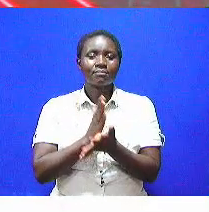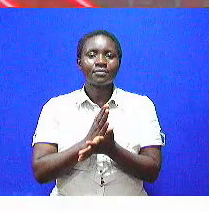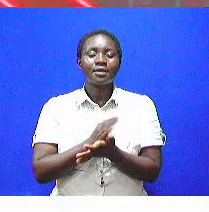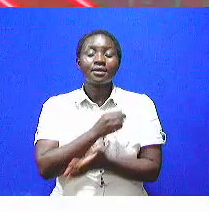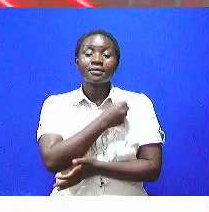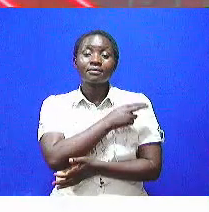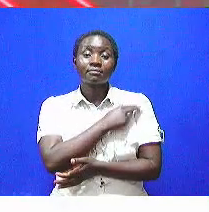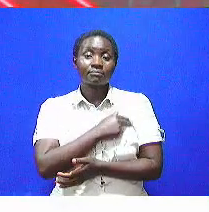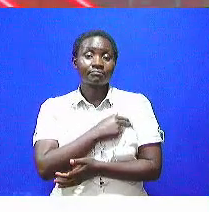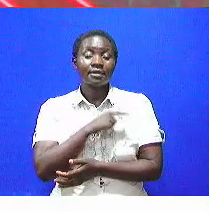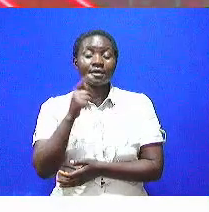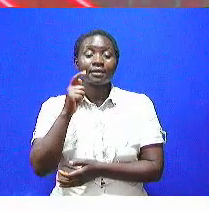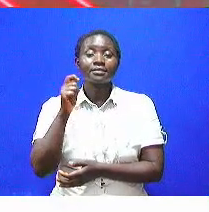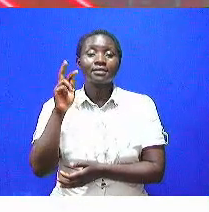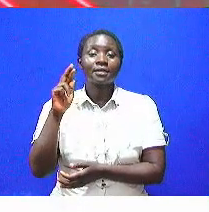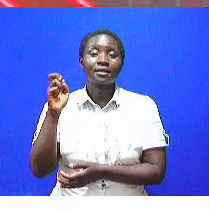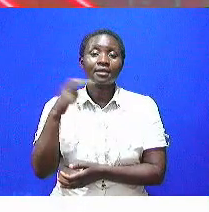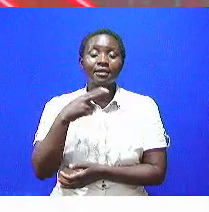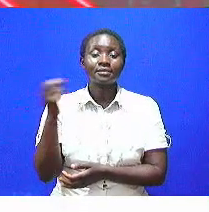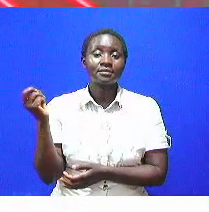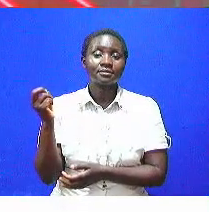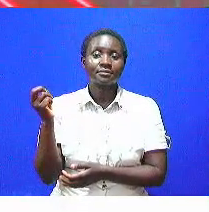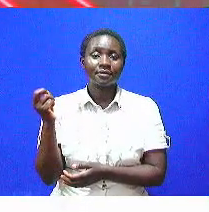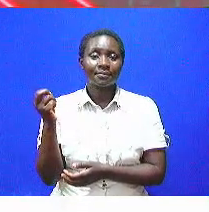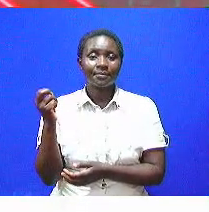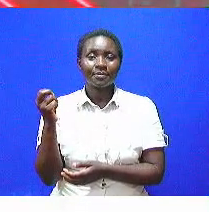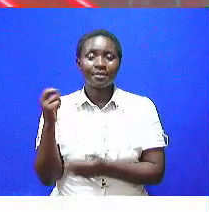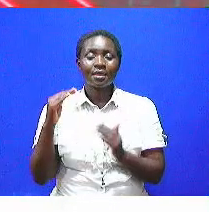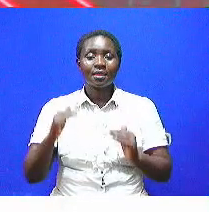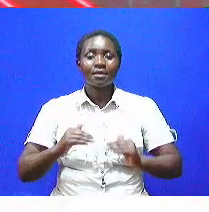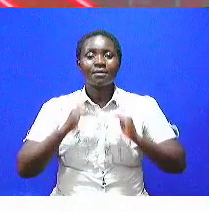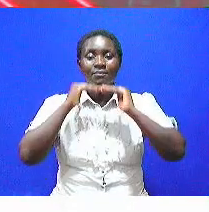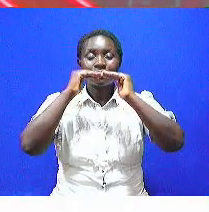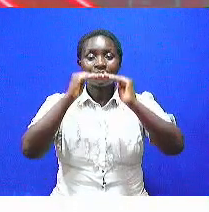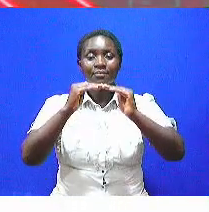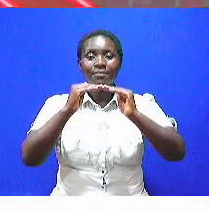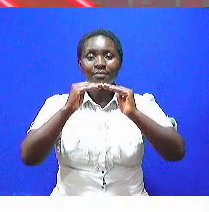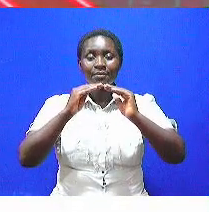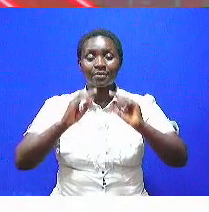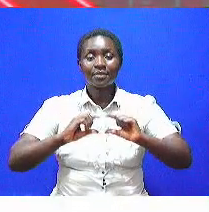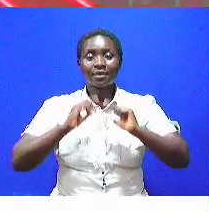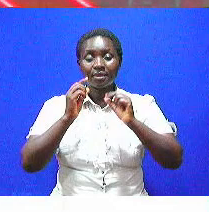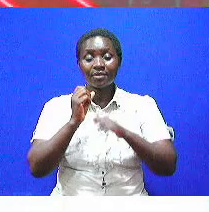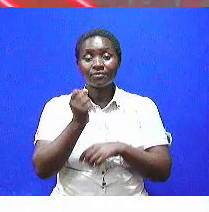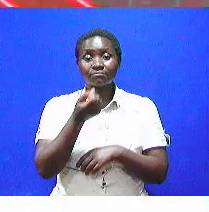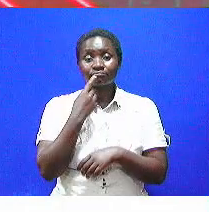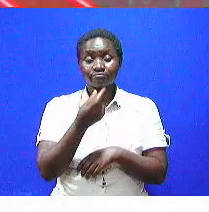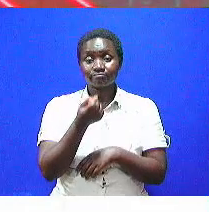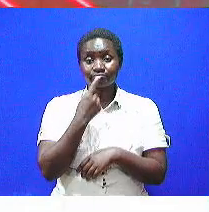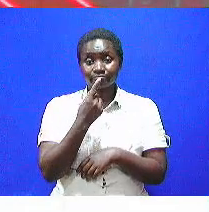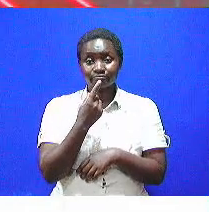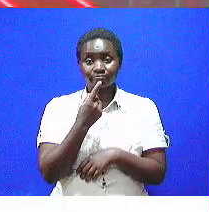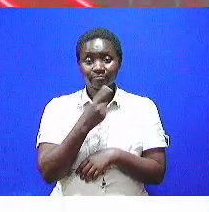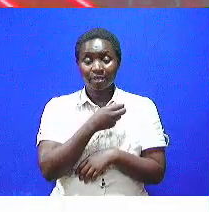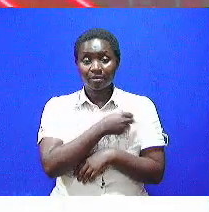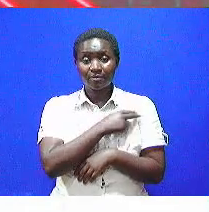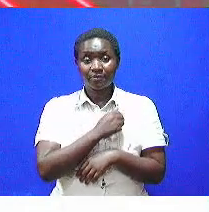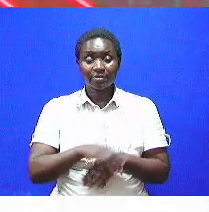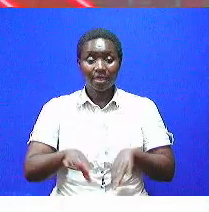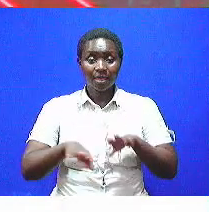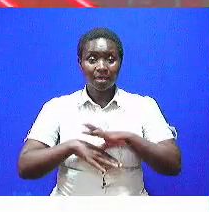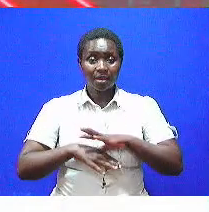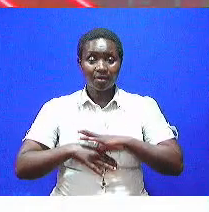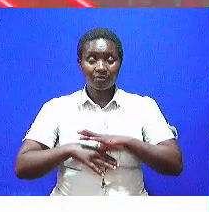ya KTRH ya nyarire ko bage ukunigwe kerengo na bo igo ko ywa mariogo na batene riri baba nya gitari baisaine